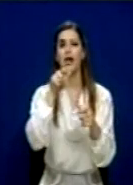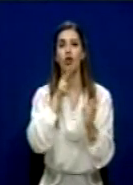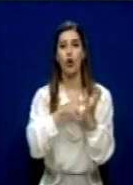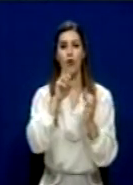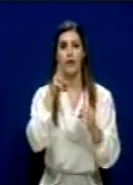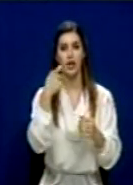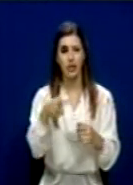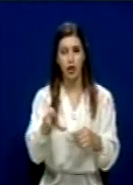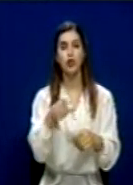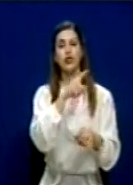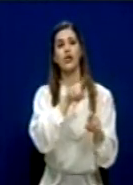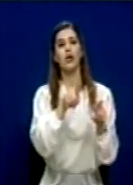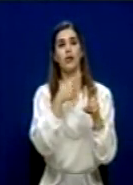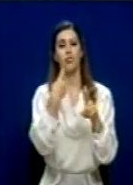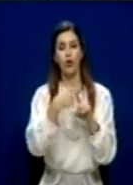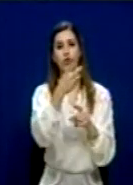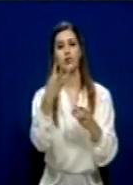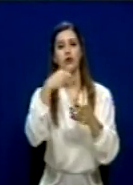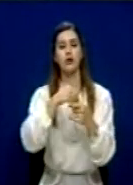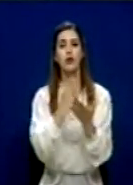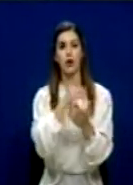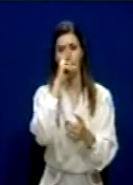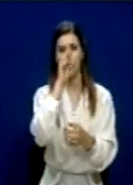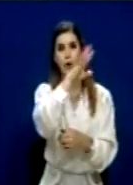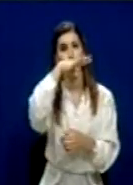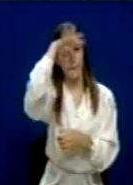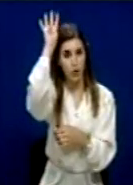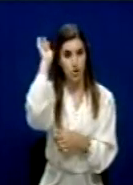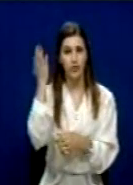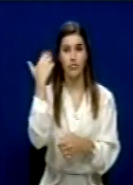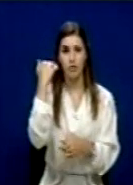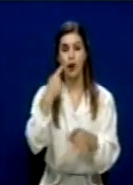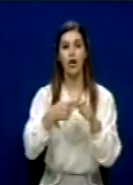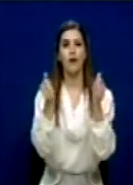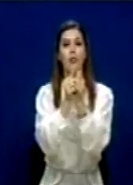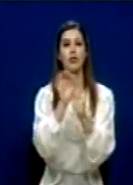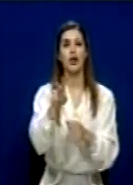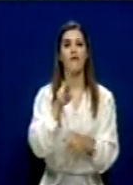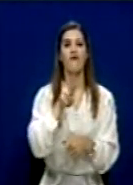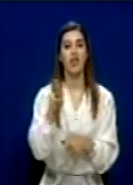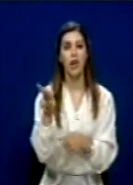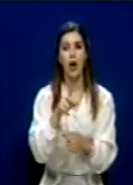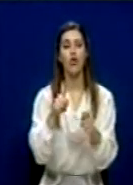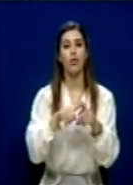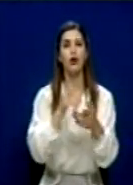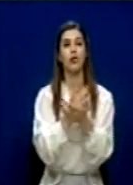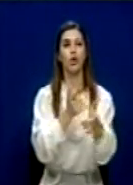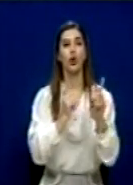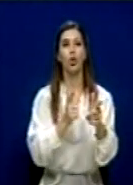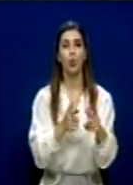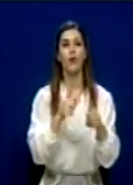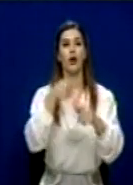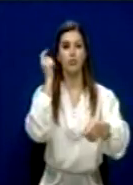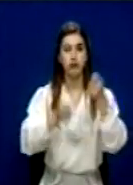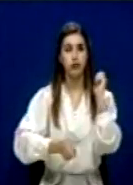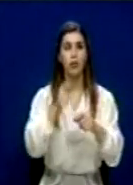Veriut, dhe i cili pashtu ka qenë pjesë e strukturave policore të Miloševićit, bashkë me vllahun e tij, që kanë marrë pjesë drejt për së drejti në rrahjen